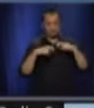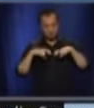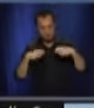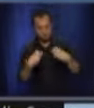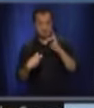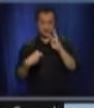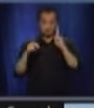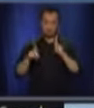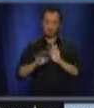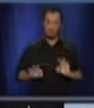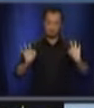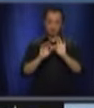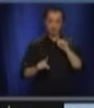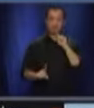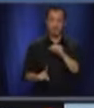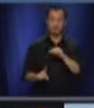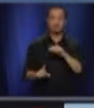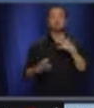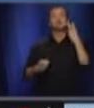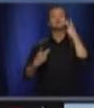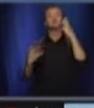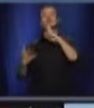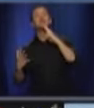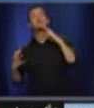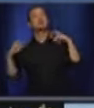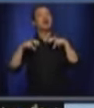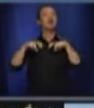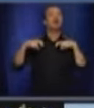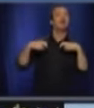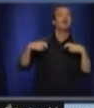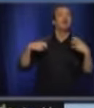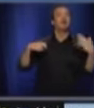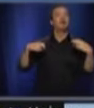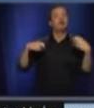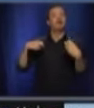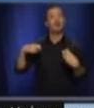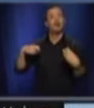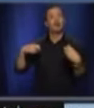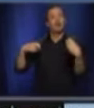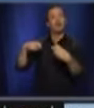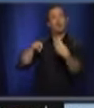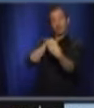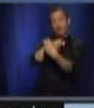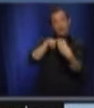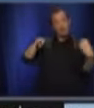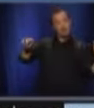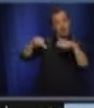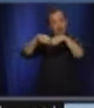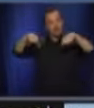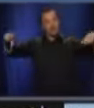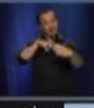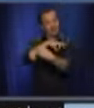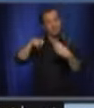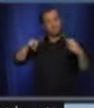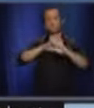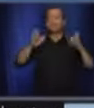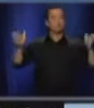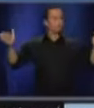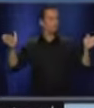vu qu'il y avait souvent dans les restaurants des grandes tablées, les gens étaient assis. On veut clarifier les choses.